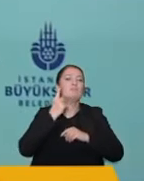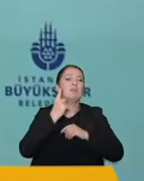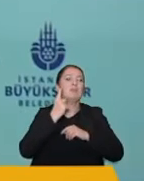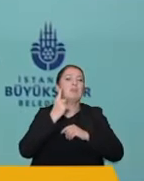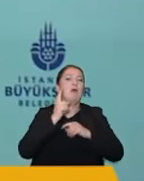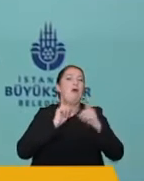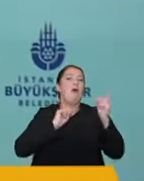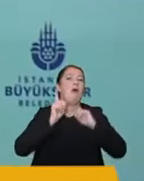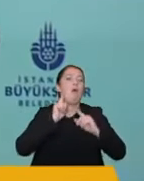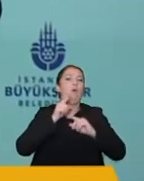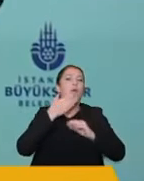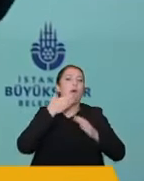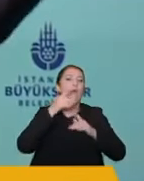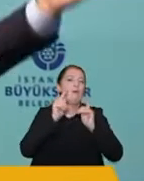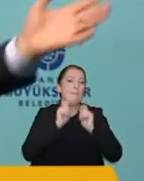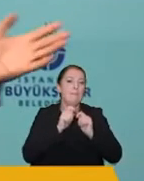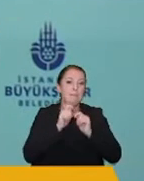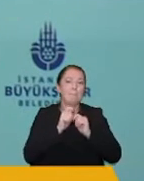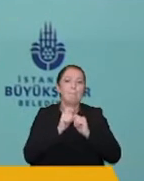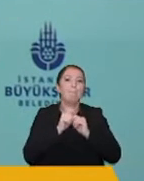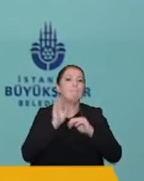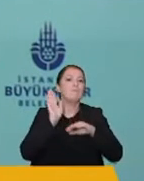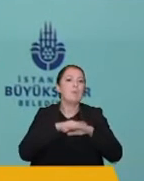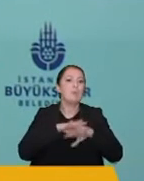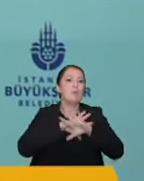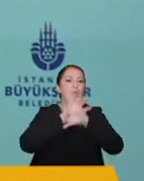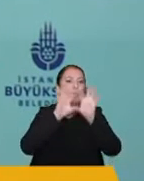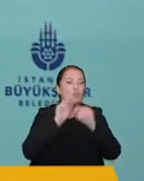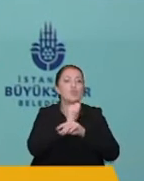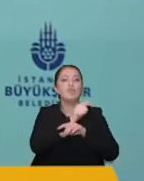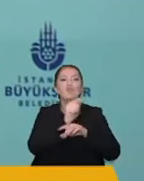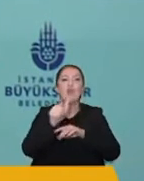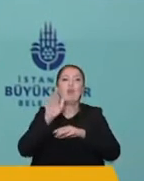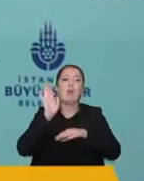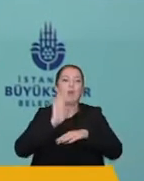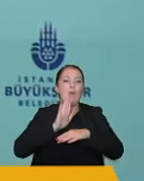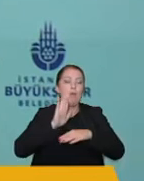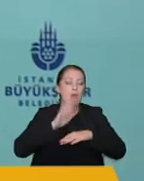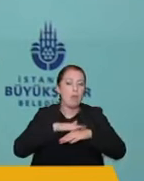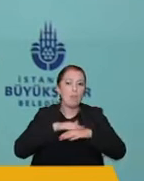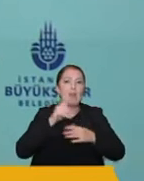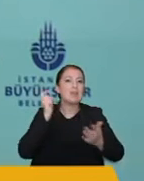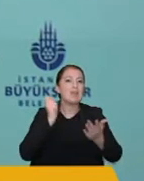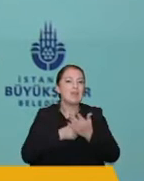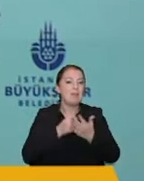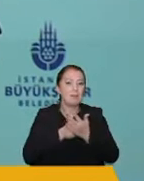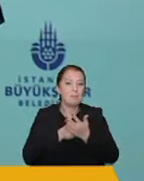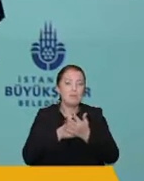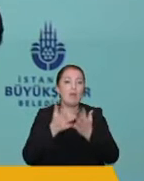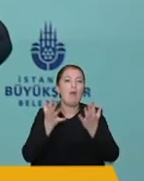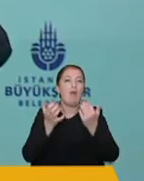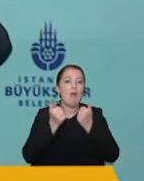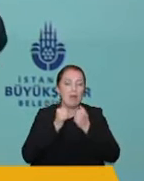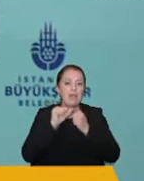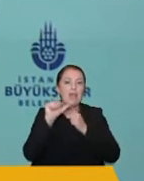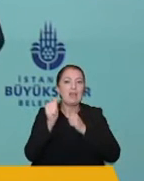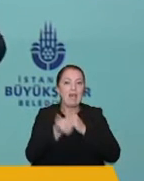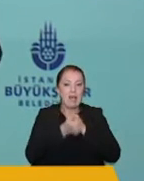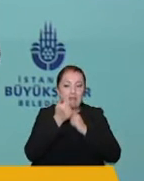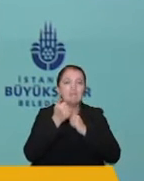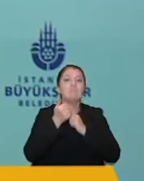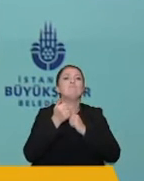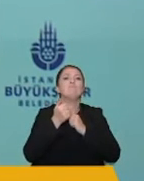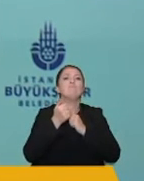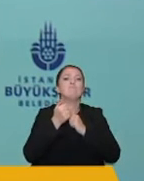basit. Yapılan, bütün ilçelere yapılan yatırımları aldık, değerlendik, alt